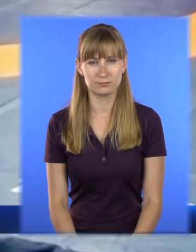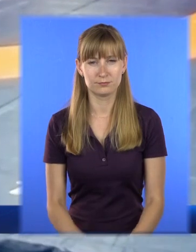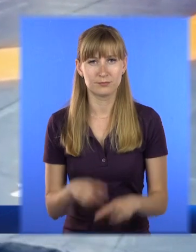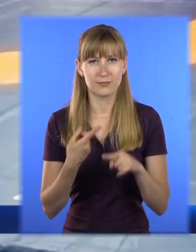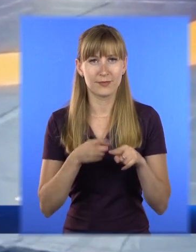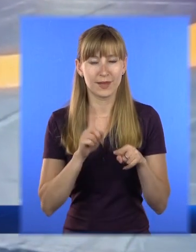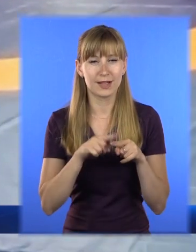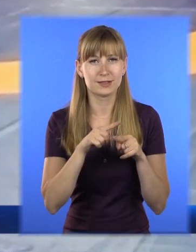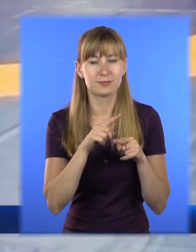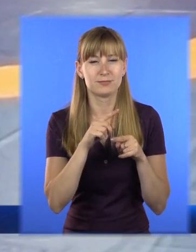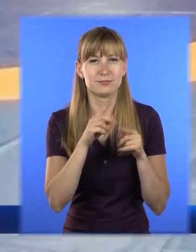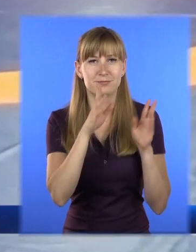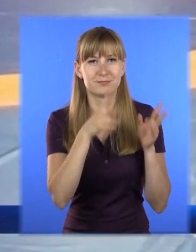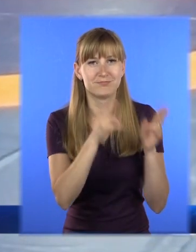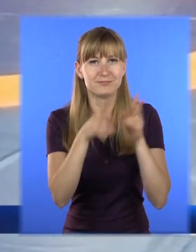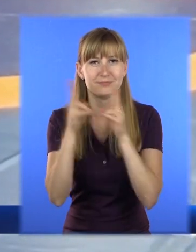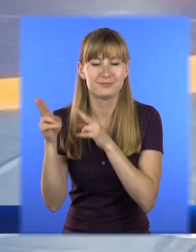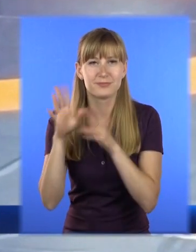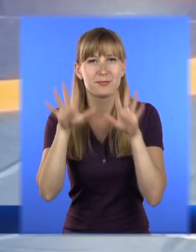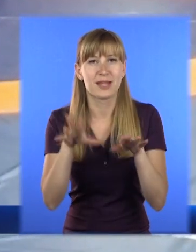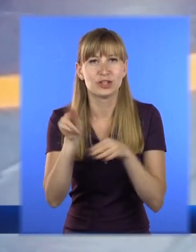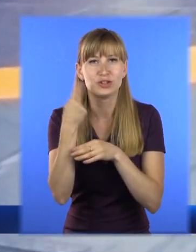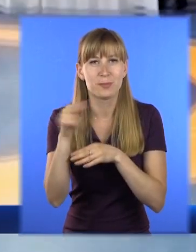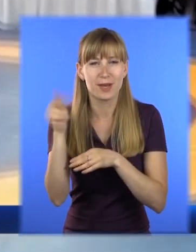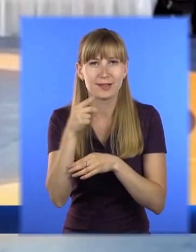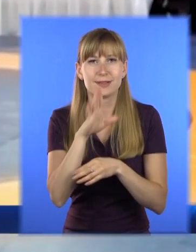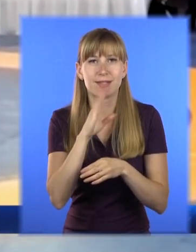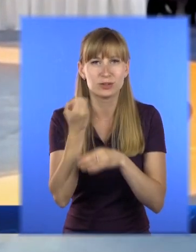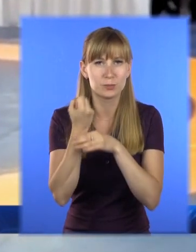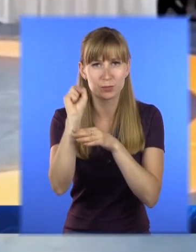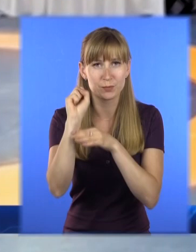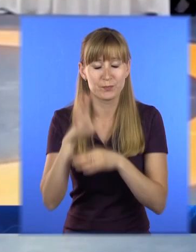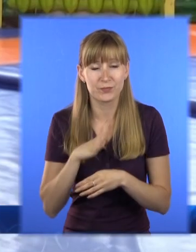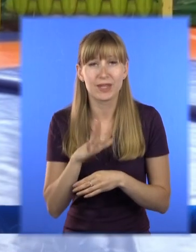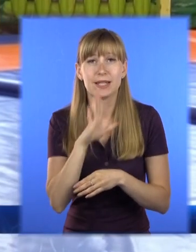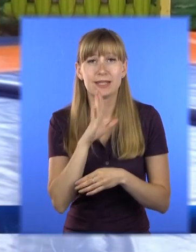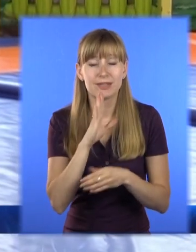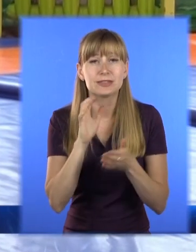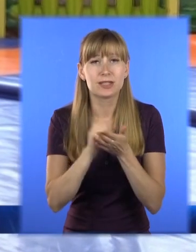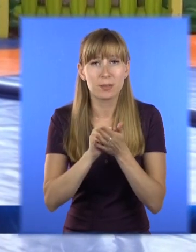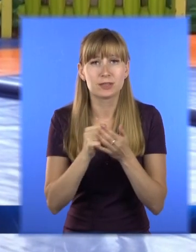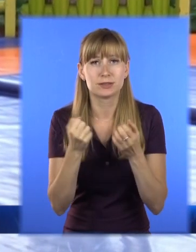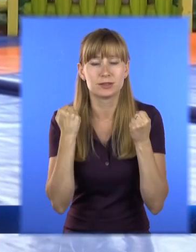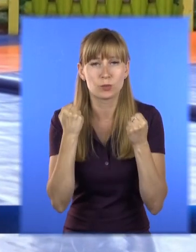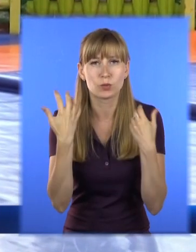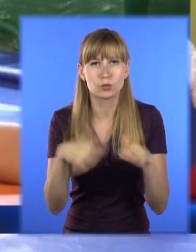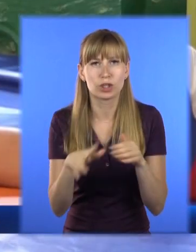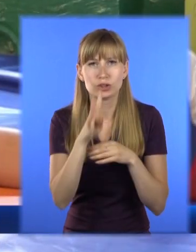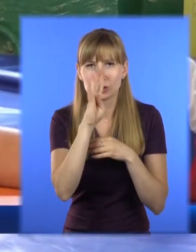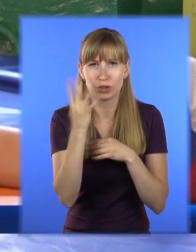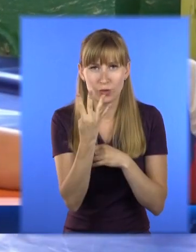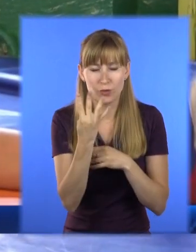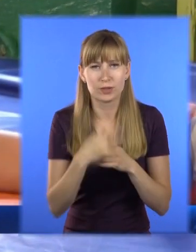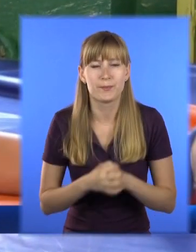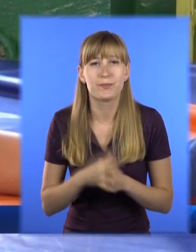Руку на шею! Це кадри з того самого чемпіонату, на якому дівчинка здобула блискучу перемогу. Настя займається цим спортом вже